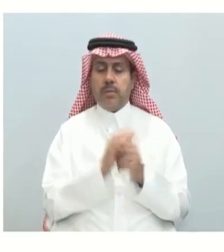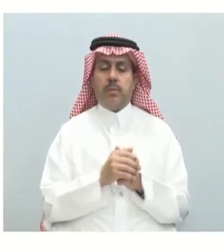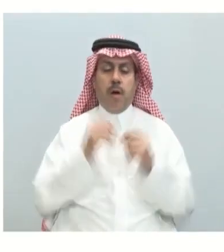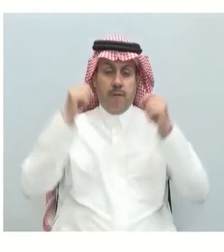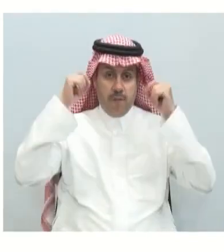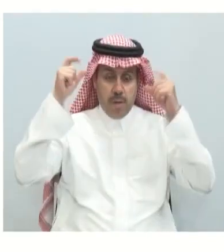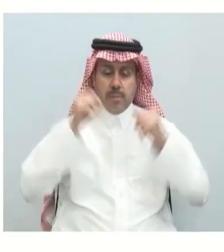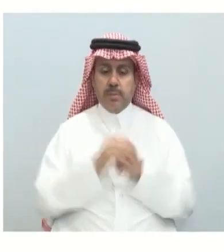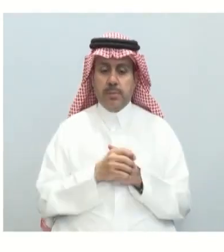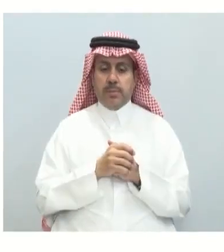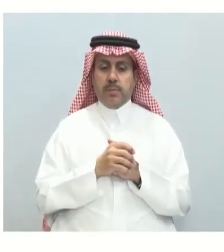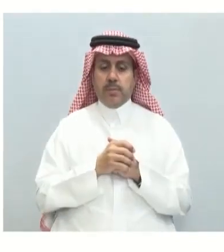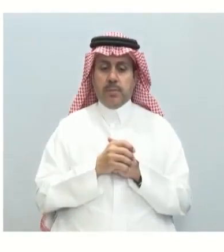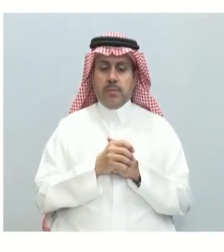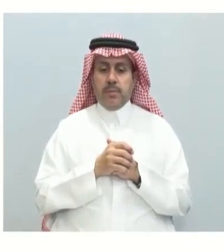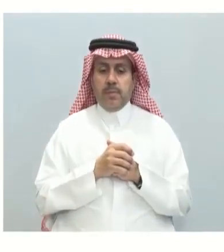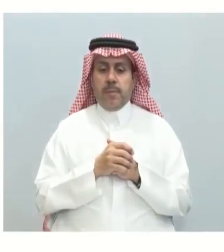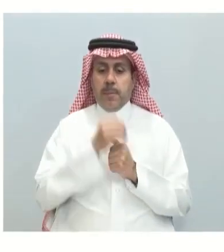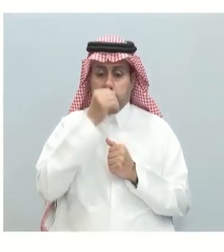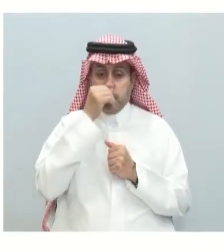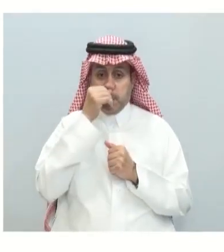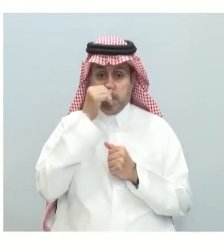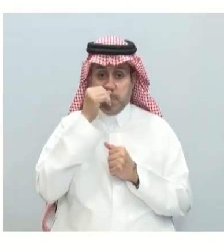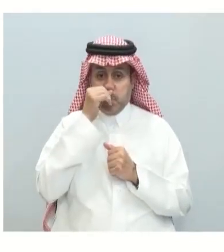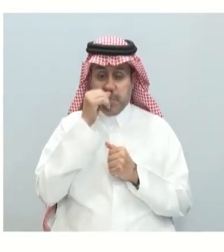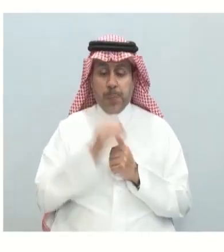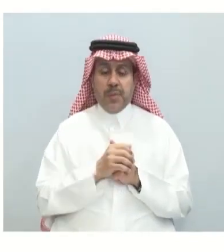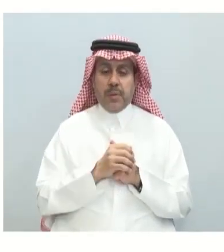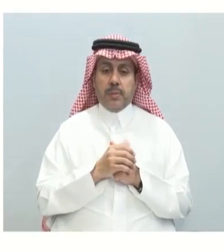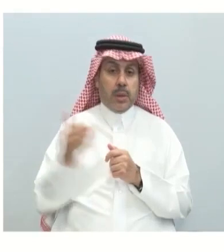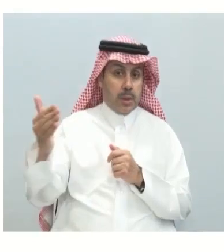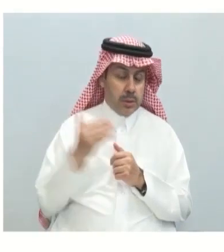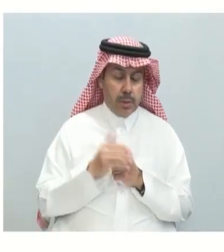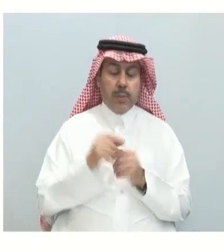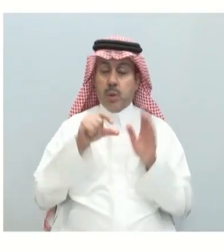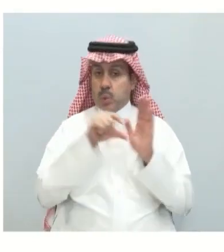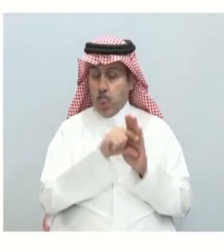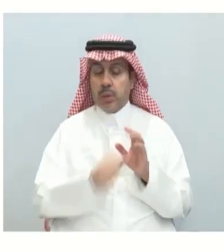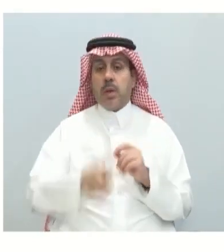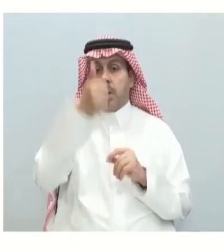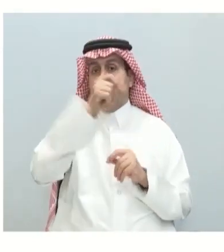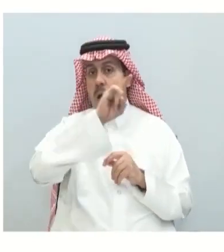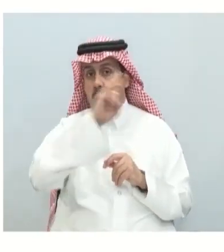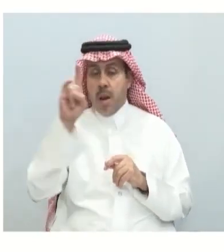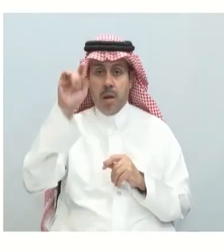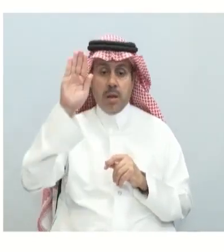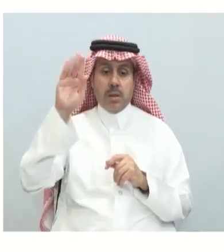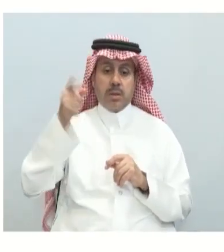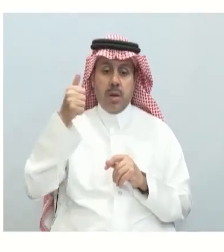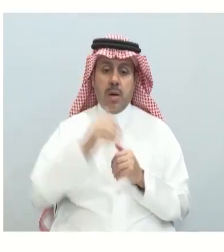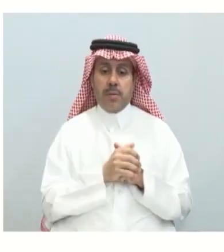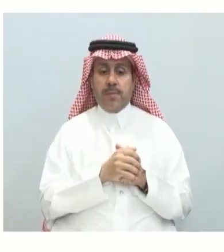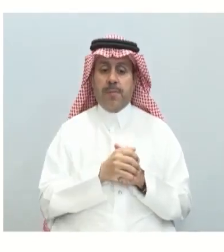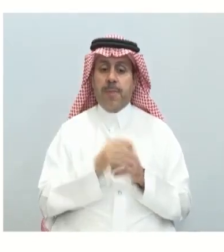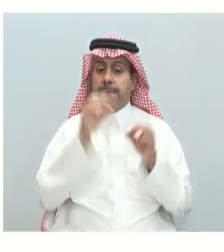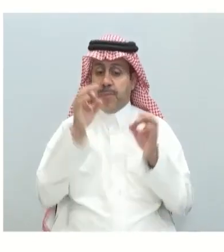فهمنا جميعا للايت اللتين معنا هنا ارجع الى سوره الاسراء من الايه ال9